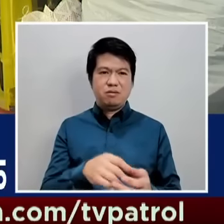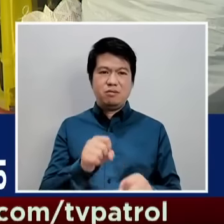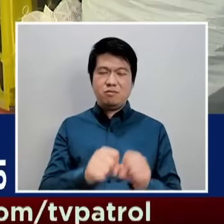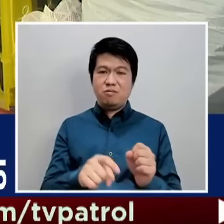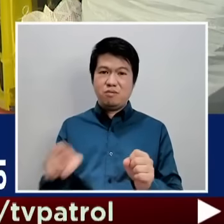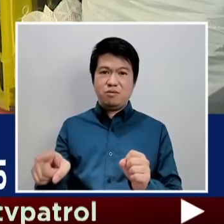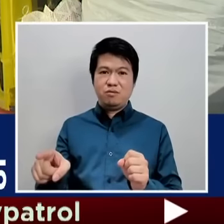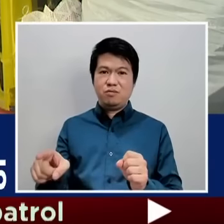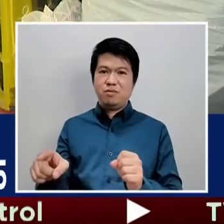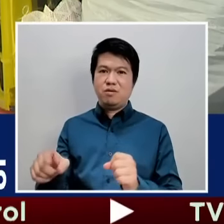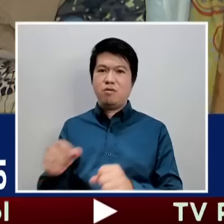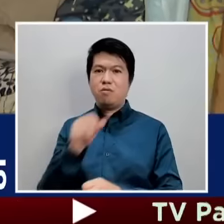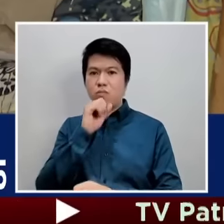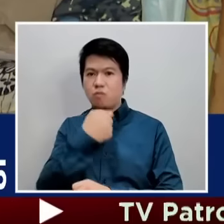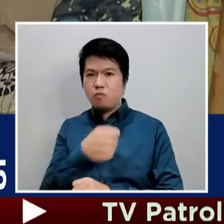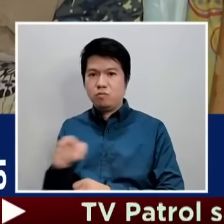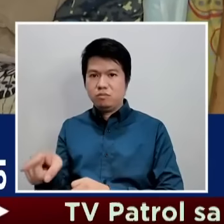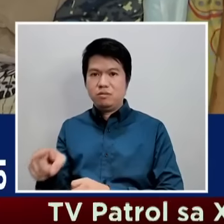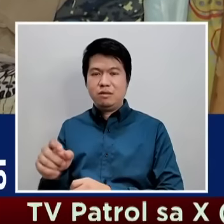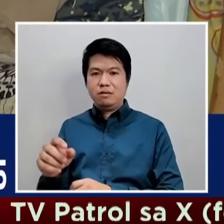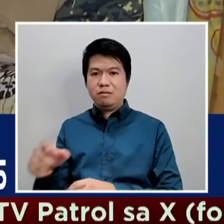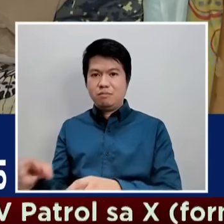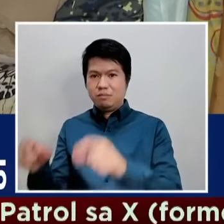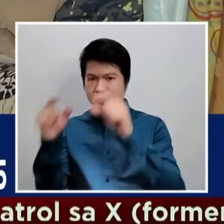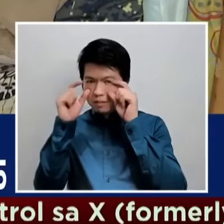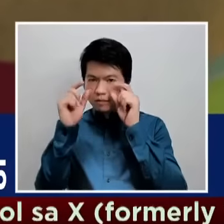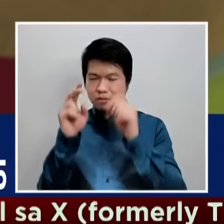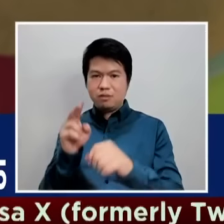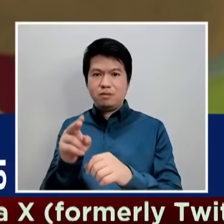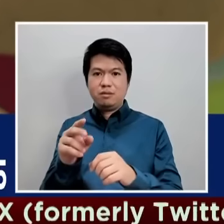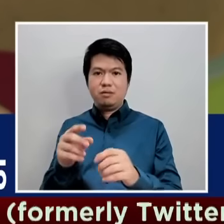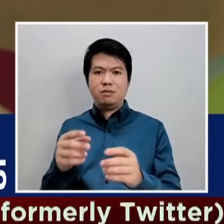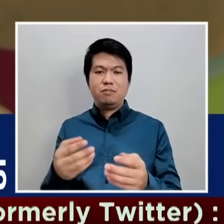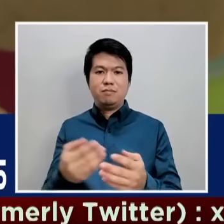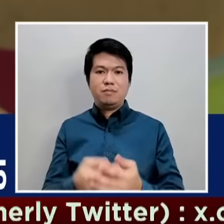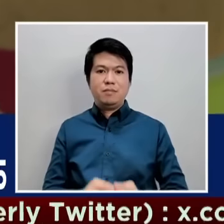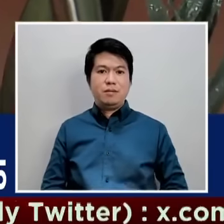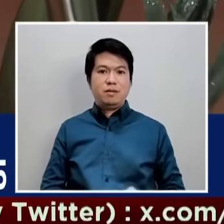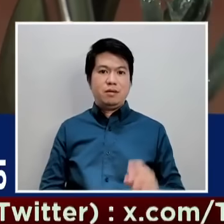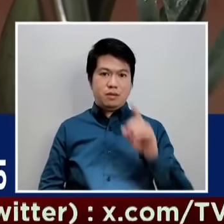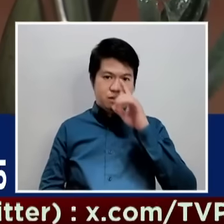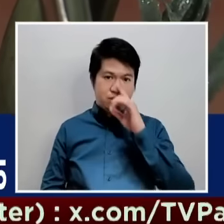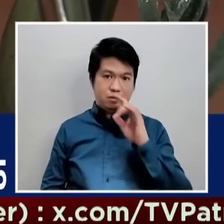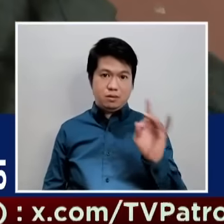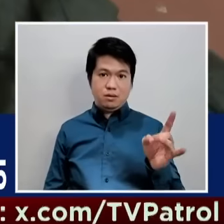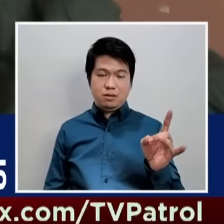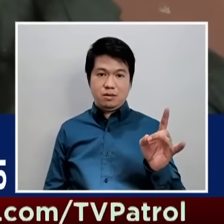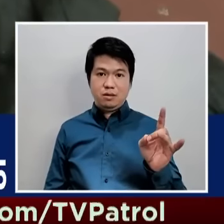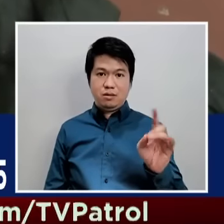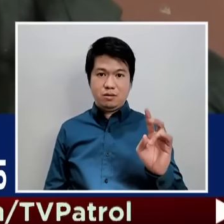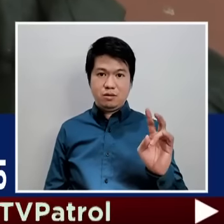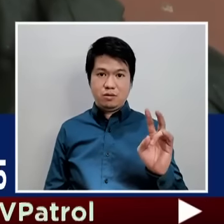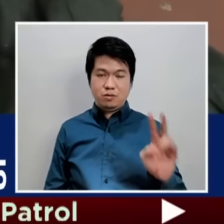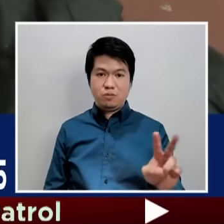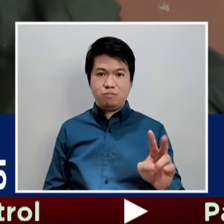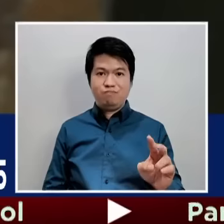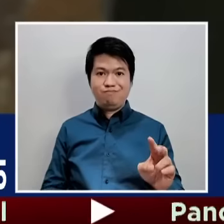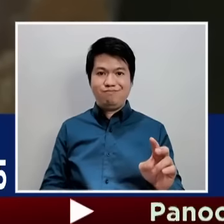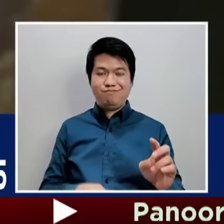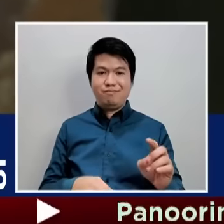dyan, palalagyan ko lang ng grado. Ang 81-anyos namang si Lola Patricia nanghihiram lang ng nangangalawang